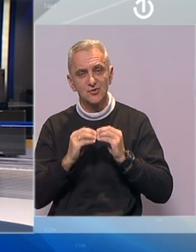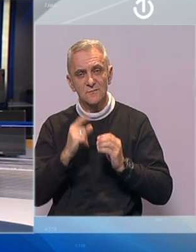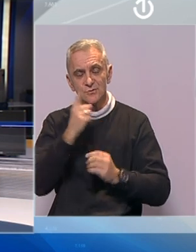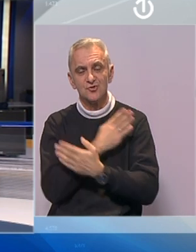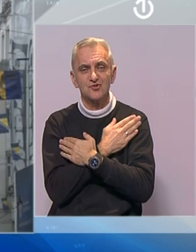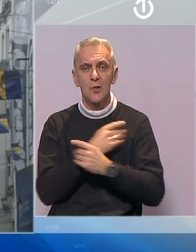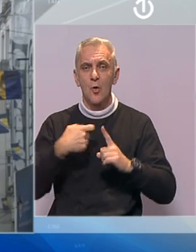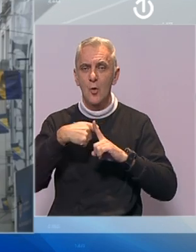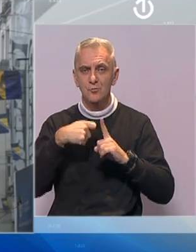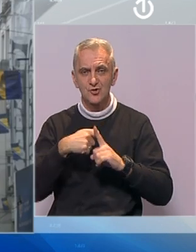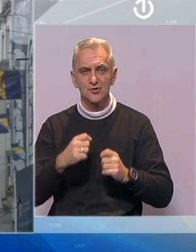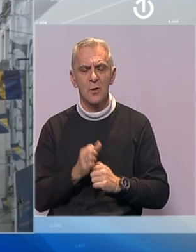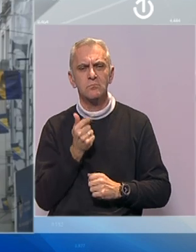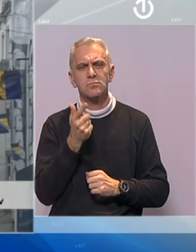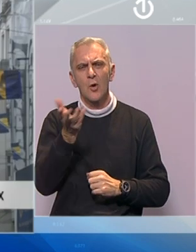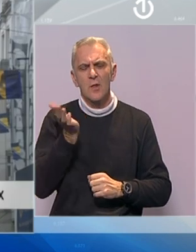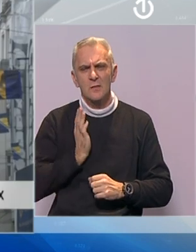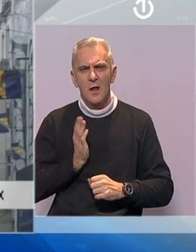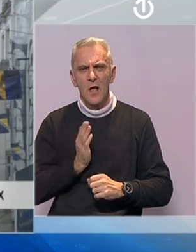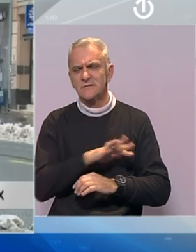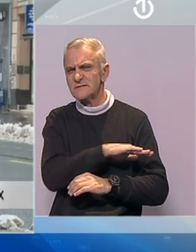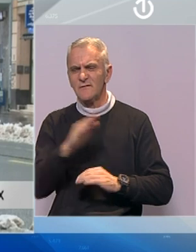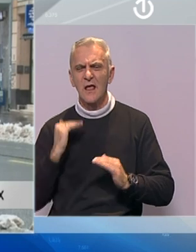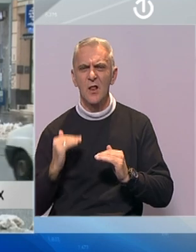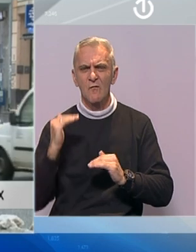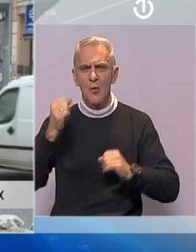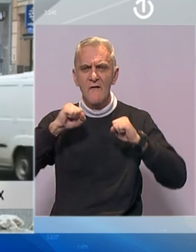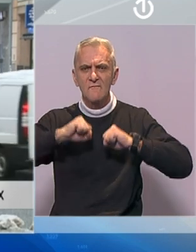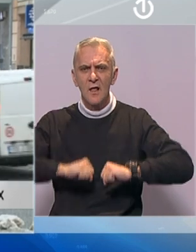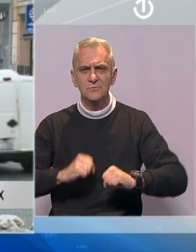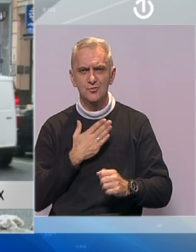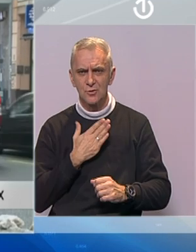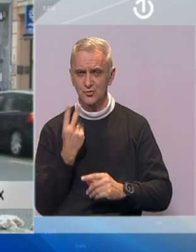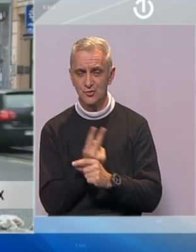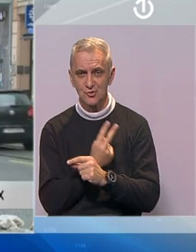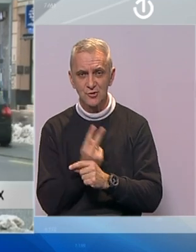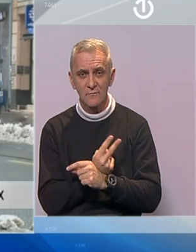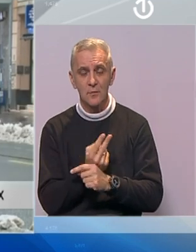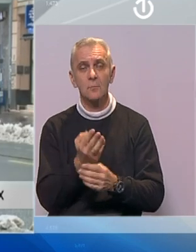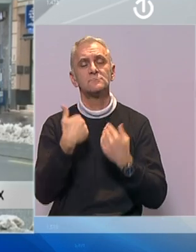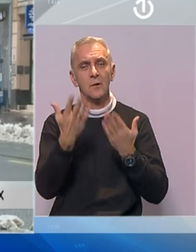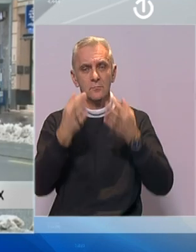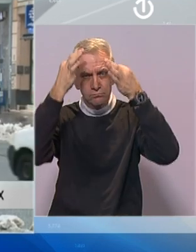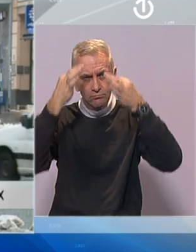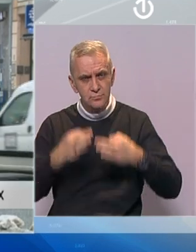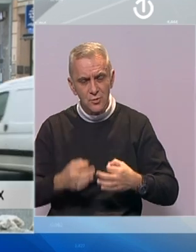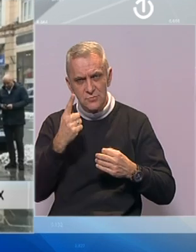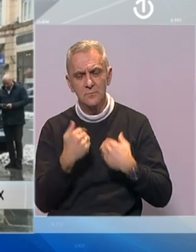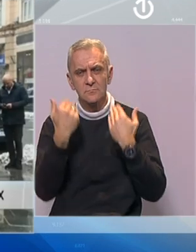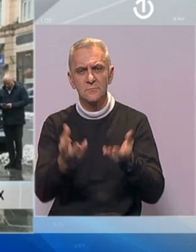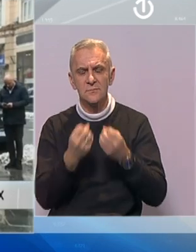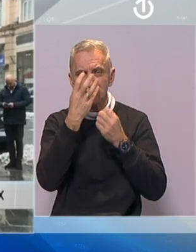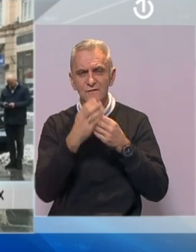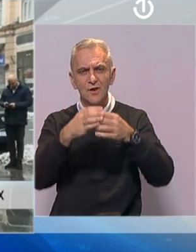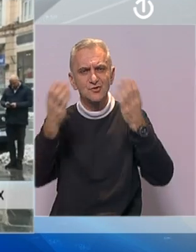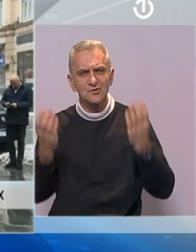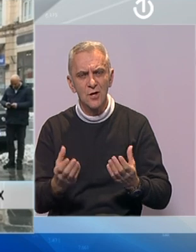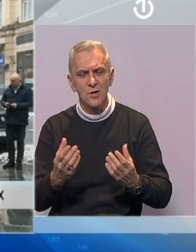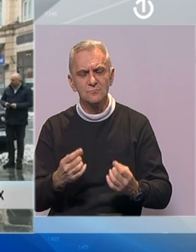Bećirović i Željko Komšić. Brojne delegacije svih nivoa vlasti u našoj zemlji odale su počasti i položile cvijeće